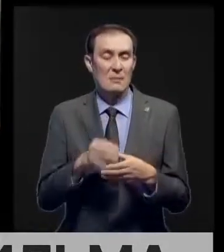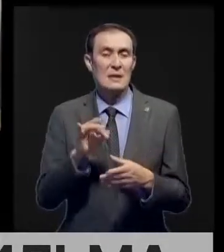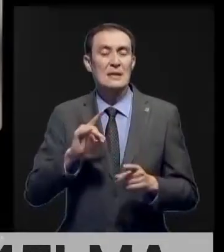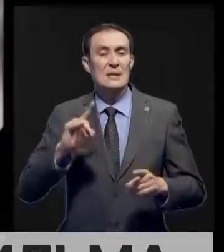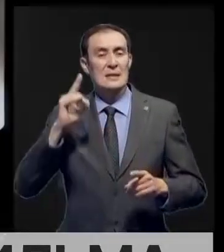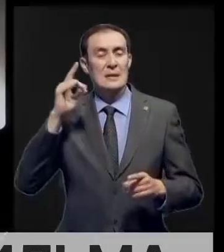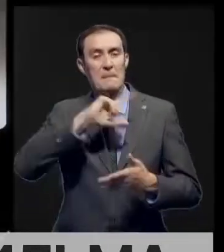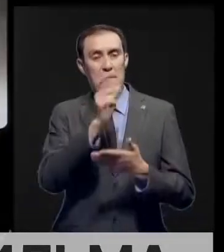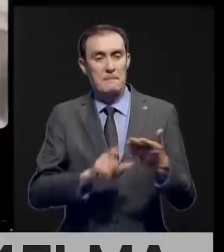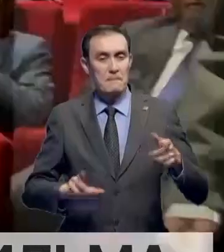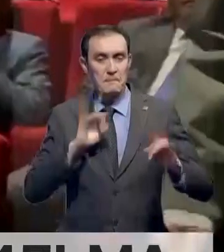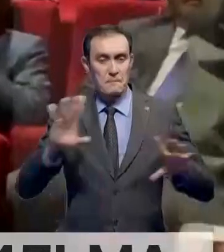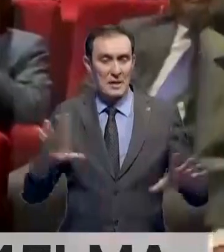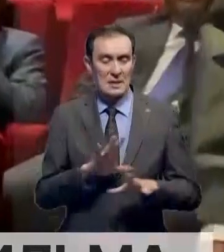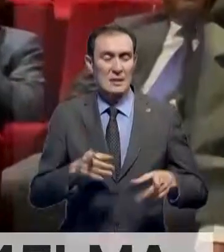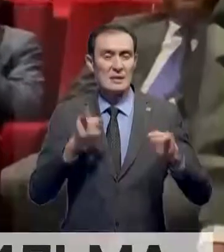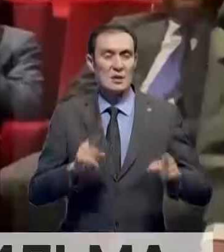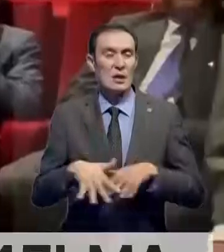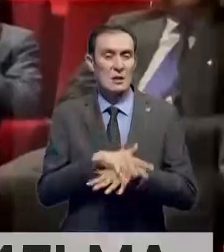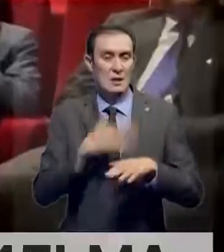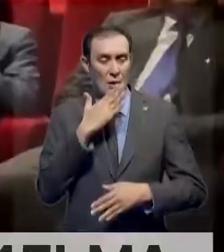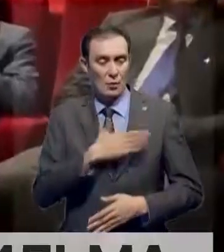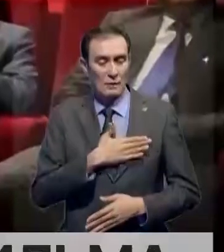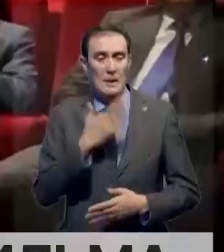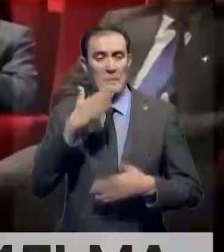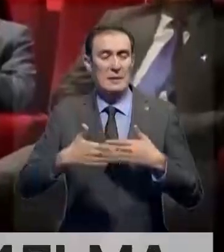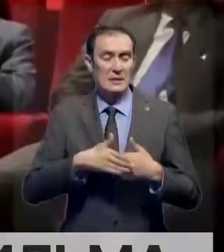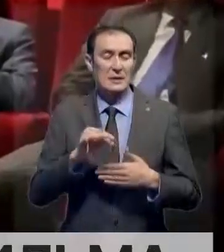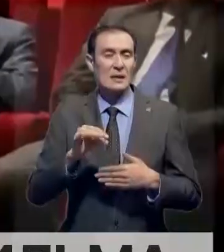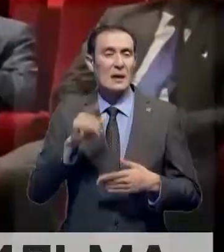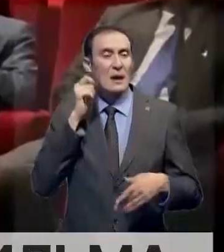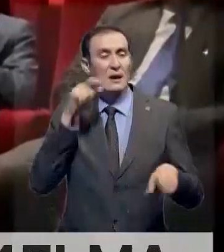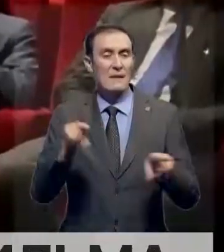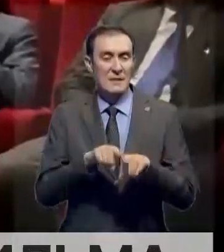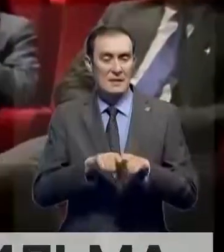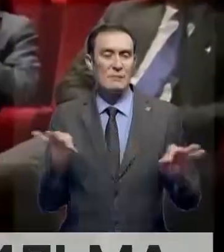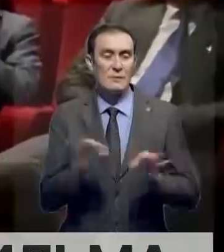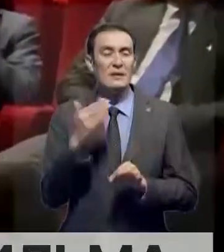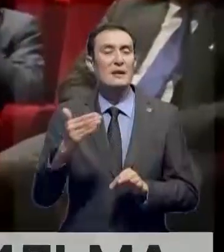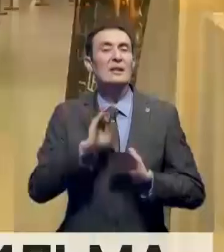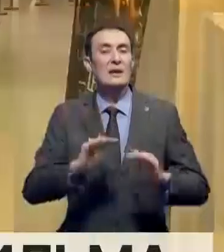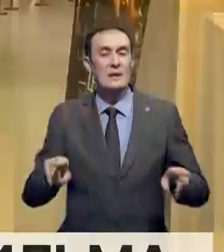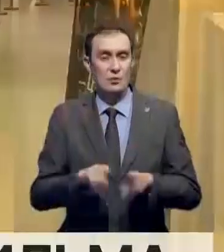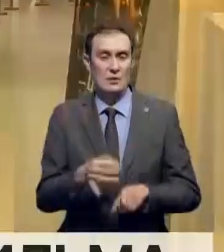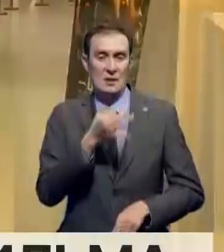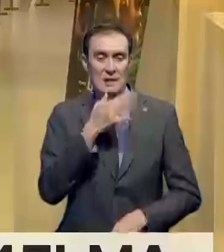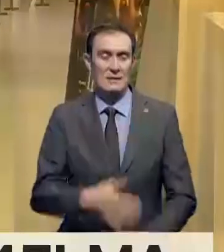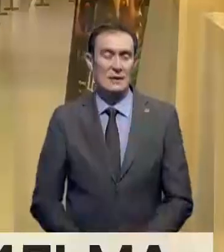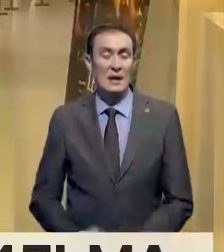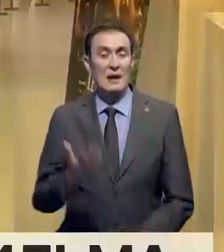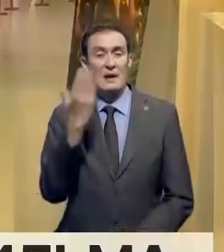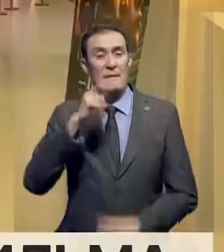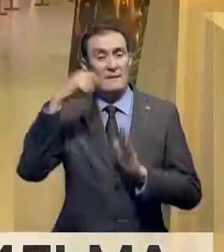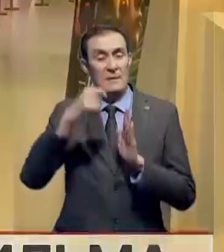песен, ставших поистине народными, одинаково близки и ровесникам музыкантов, и их детям. Фильм